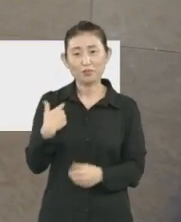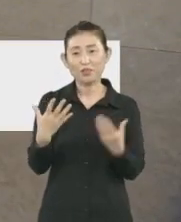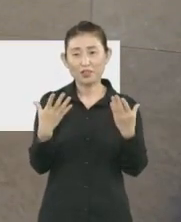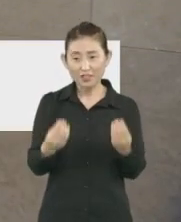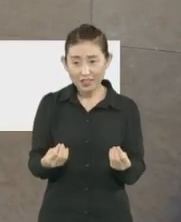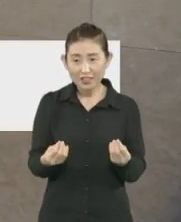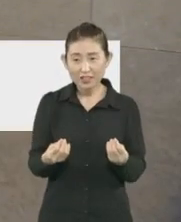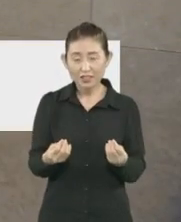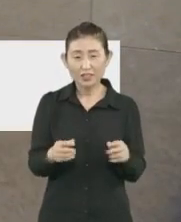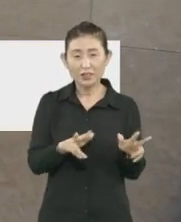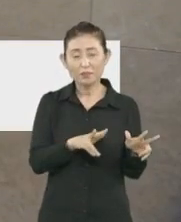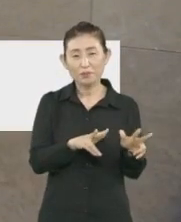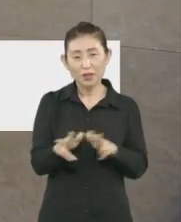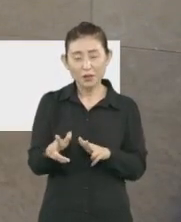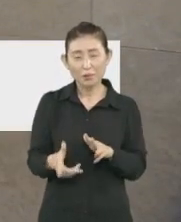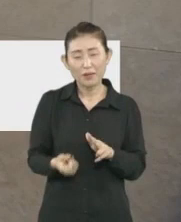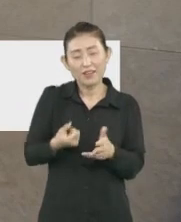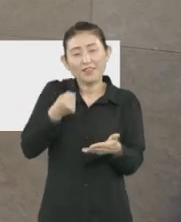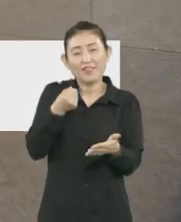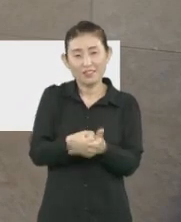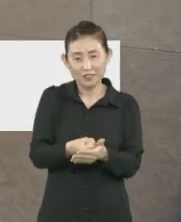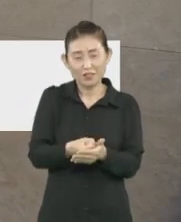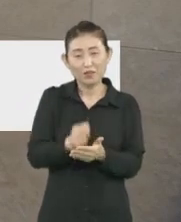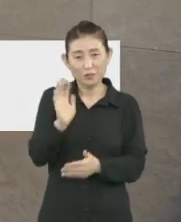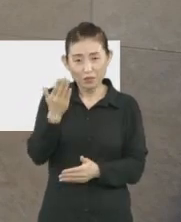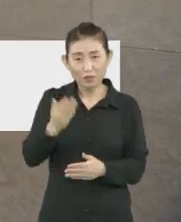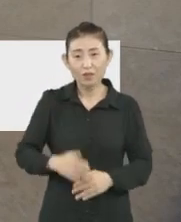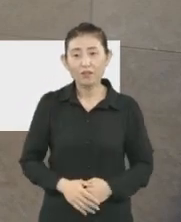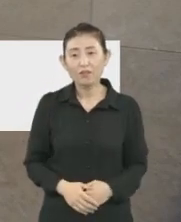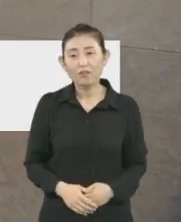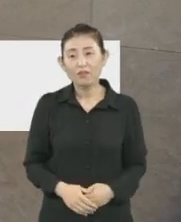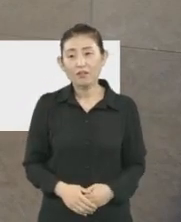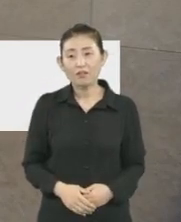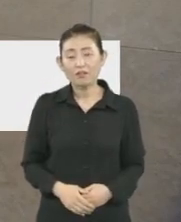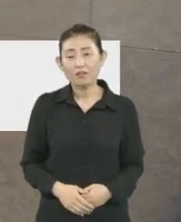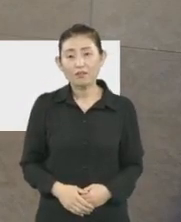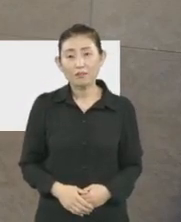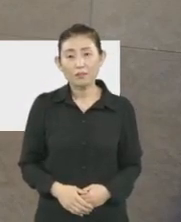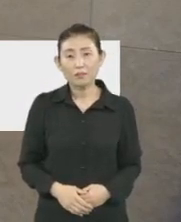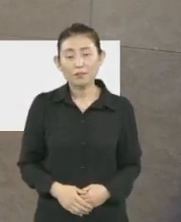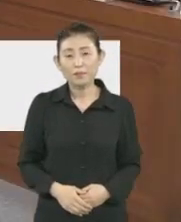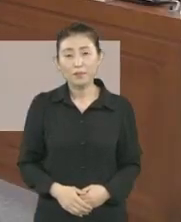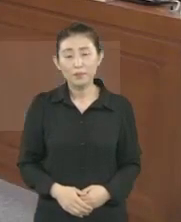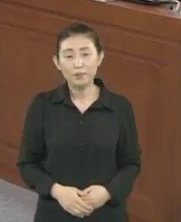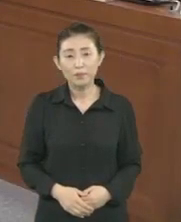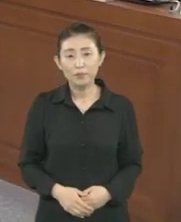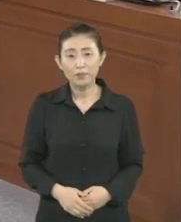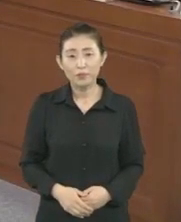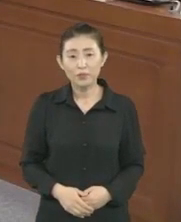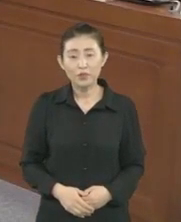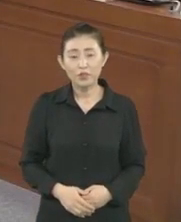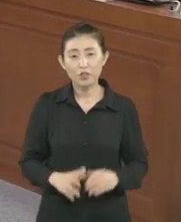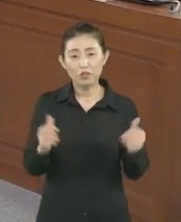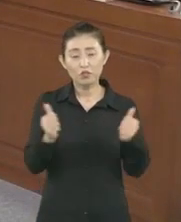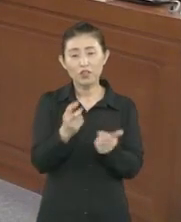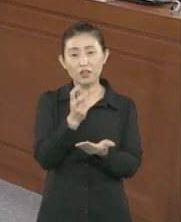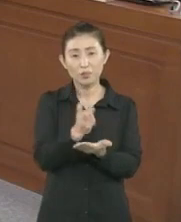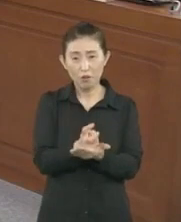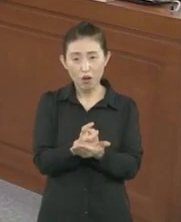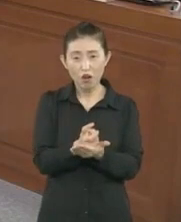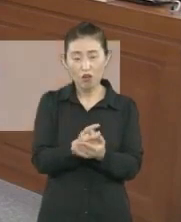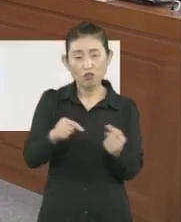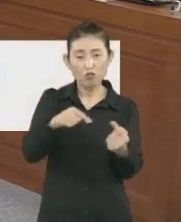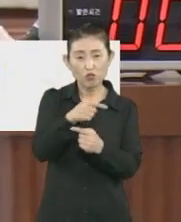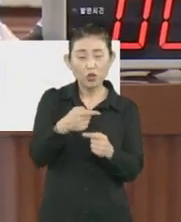이제 선택의 문제 아니겠습니까? 결단의 문제 아니겠습니까? 그래서 결단을 내리면 되는 사항이고. 다만 국회법이